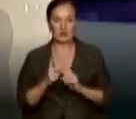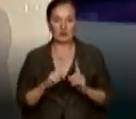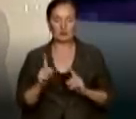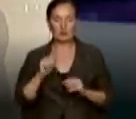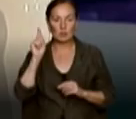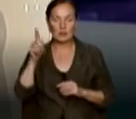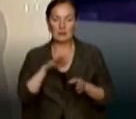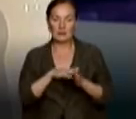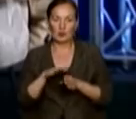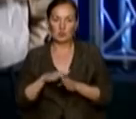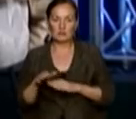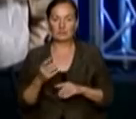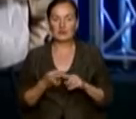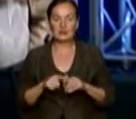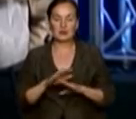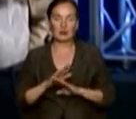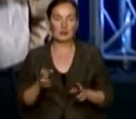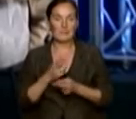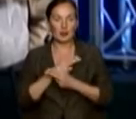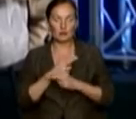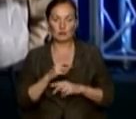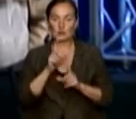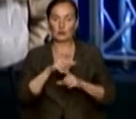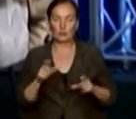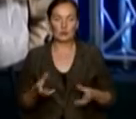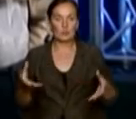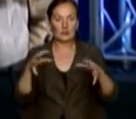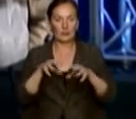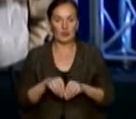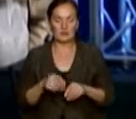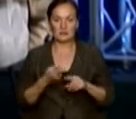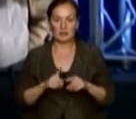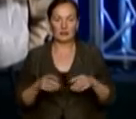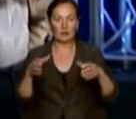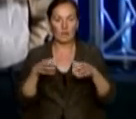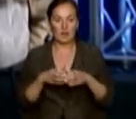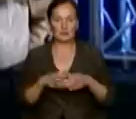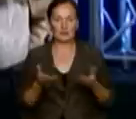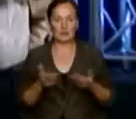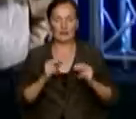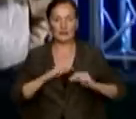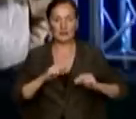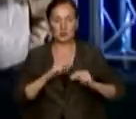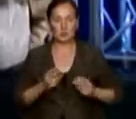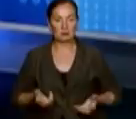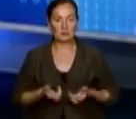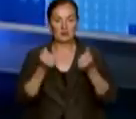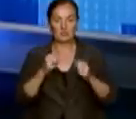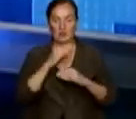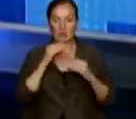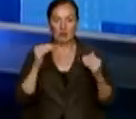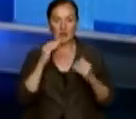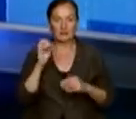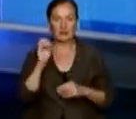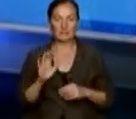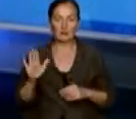реалізовується. Це не байдужість, це те, що люди об'єдналися. Та команда, яка працює, плюс їх підтримує багато європейських